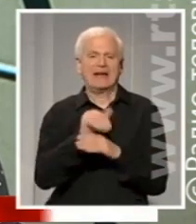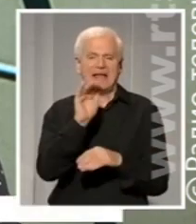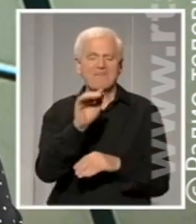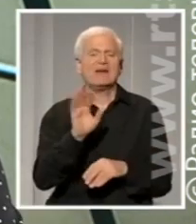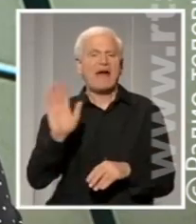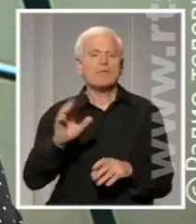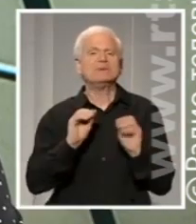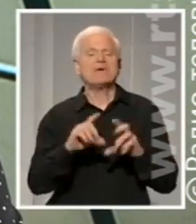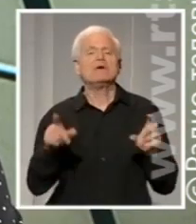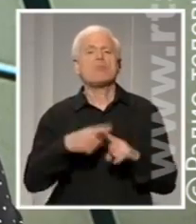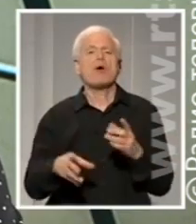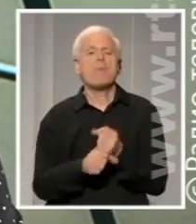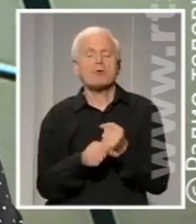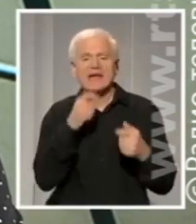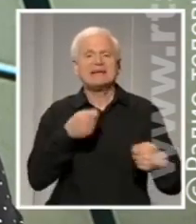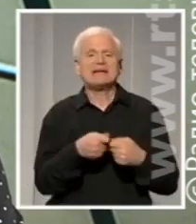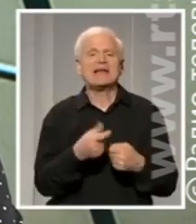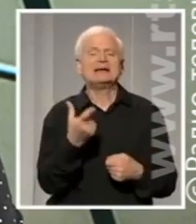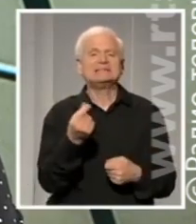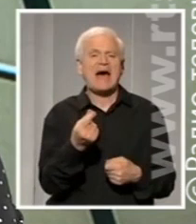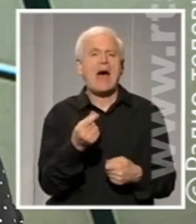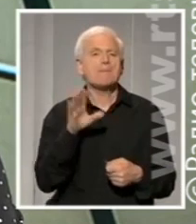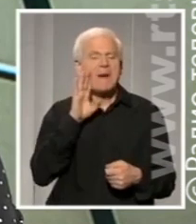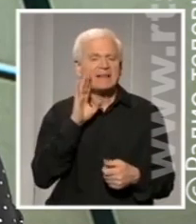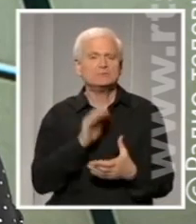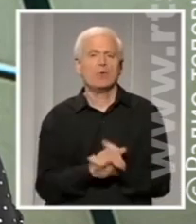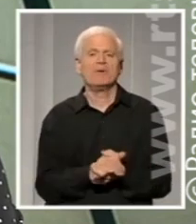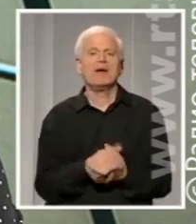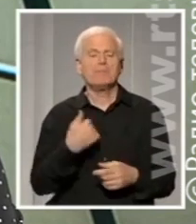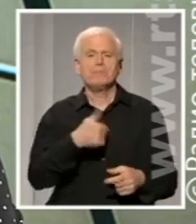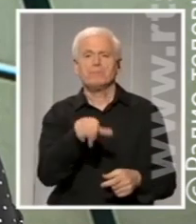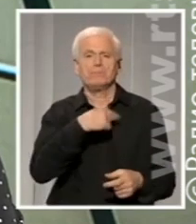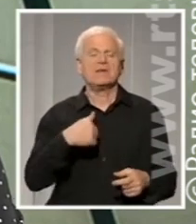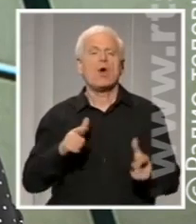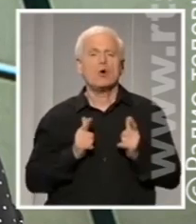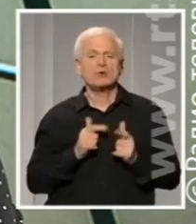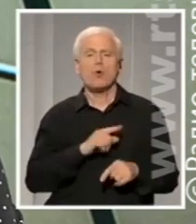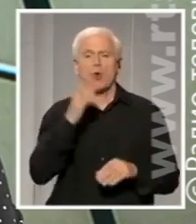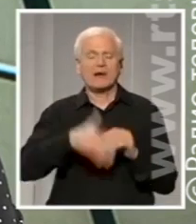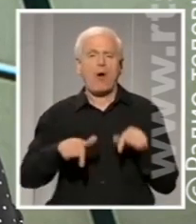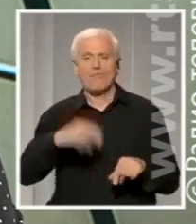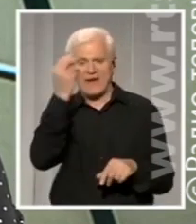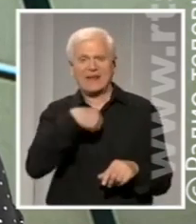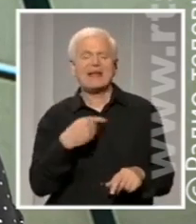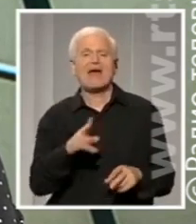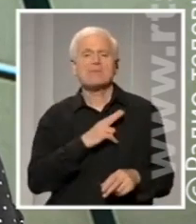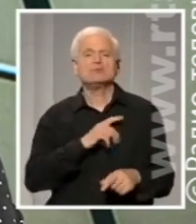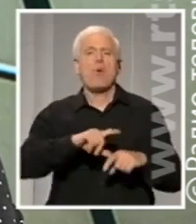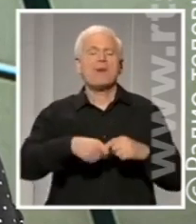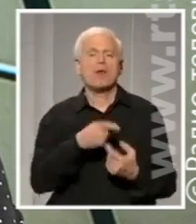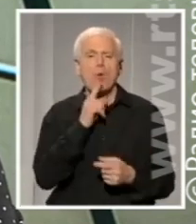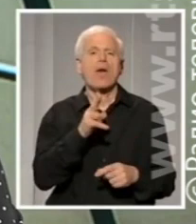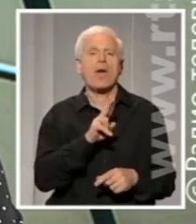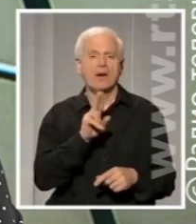podrške i eventualno saradnje sa maticom. Očekujemo da ćemo do kraja ove nedelje imati materijale koje ćemo